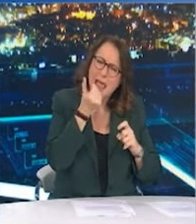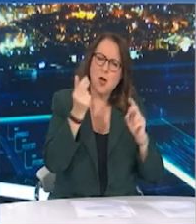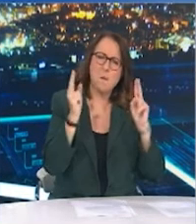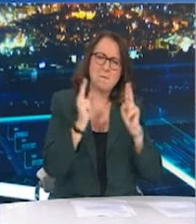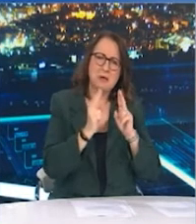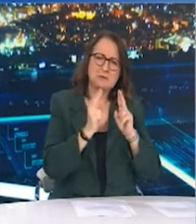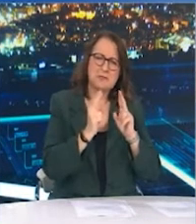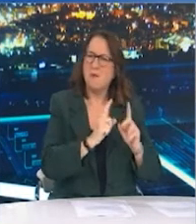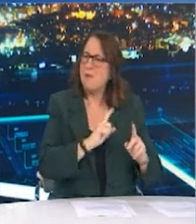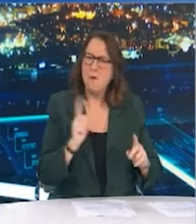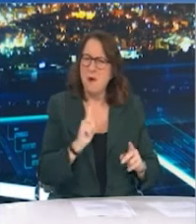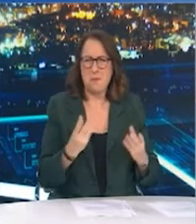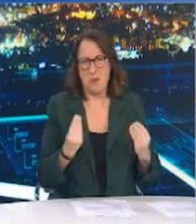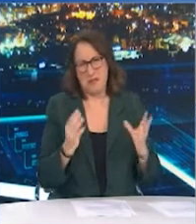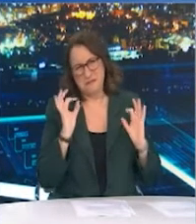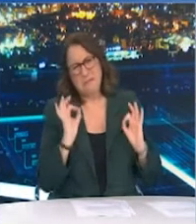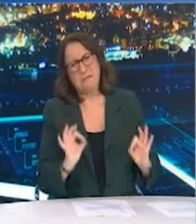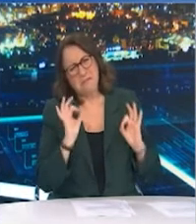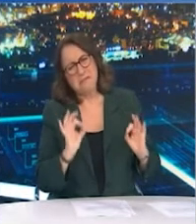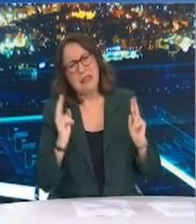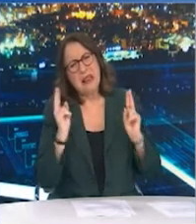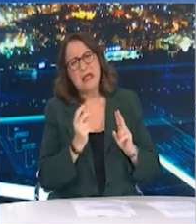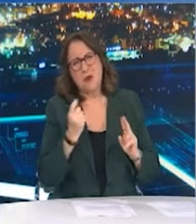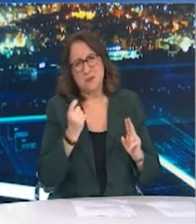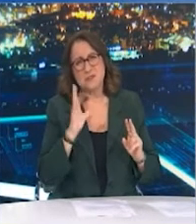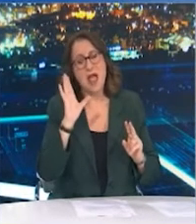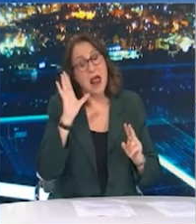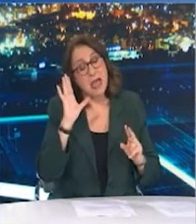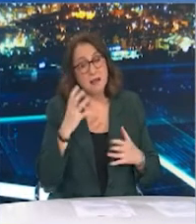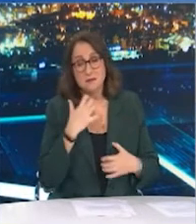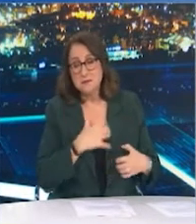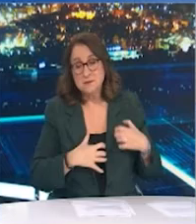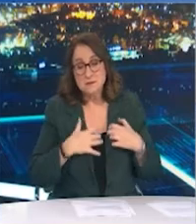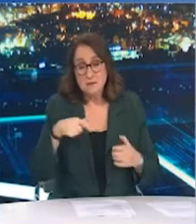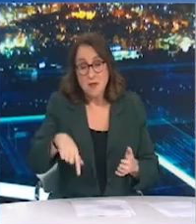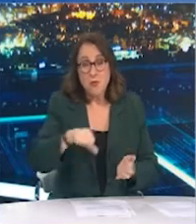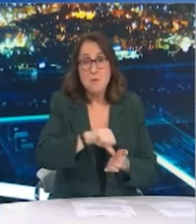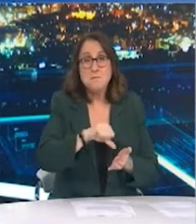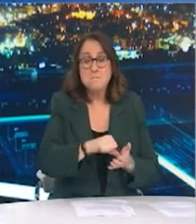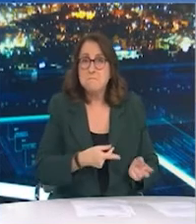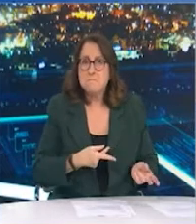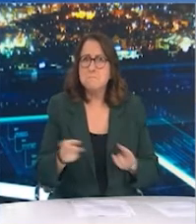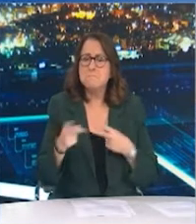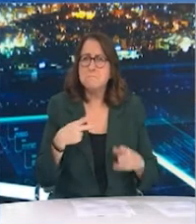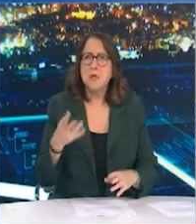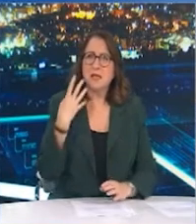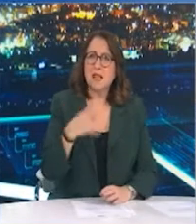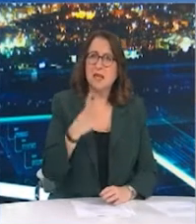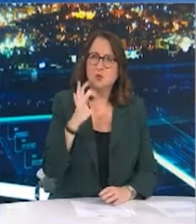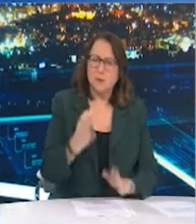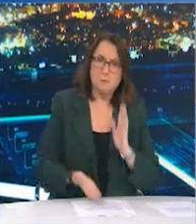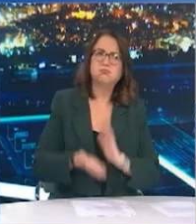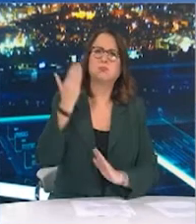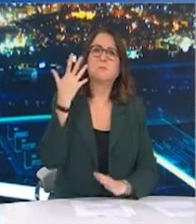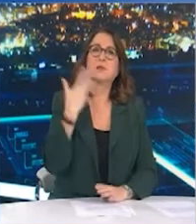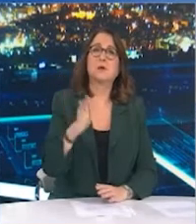Ανησυχεί ιδιαίτερα όμως η αύξηση του αριθμού των νοσηλευόμενων ασθενών στην Αττική από 450 σε 550, δηλαδή κατά